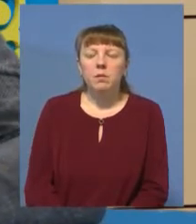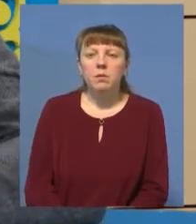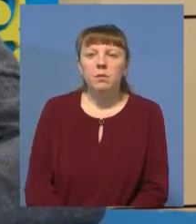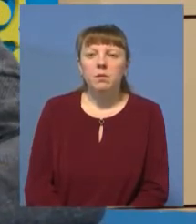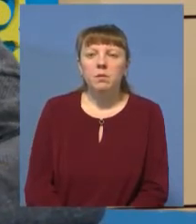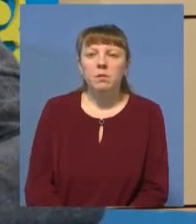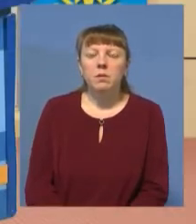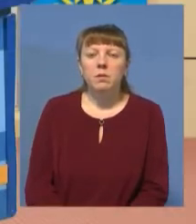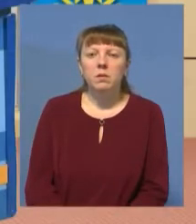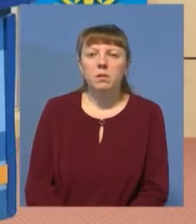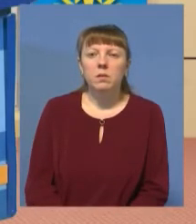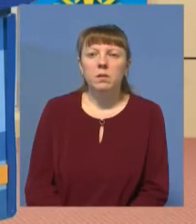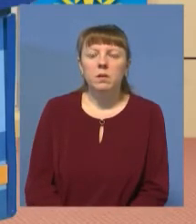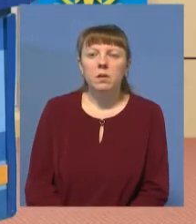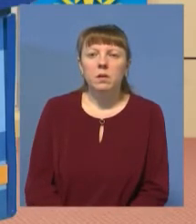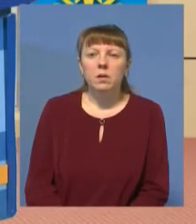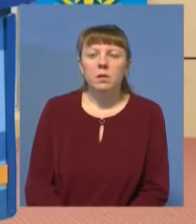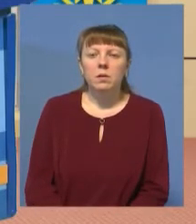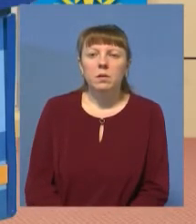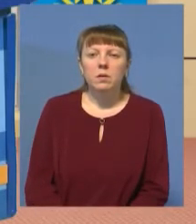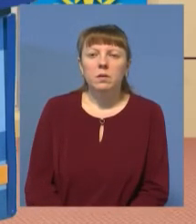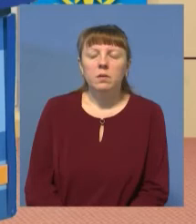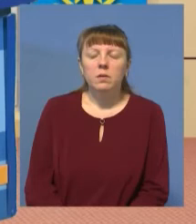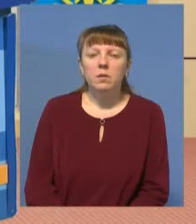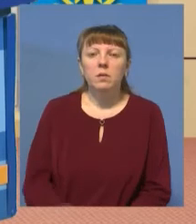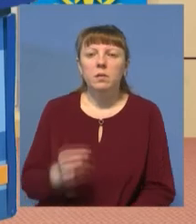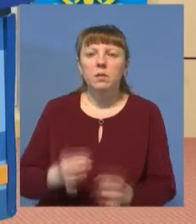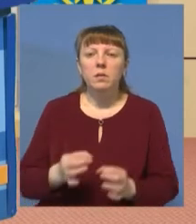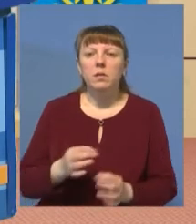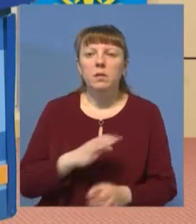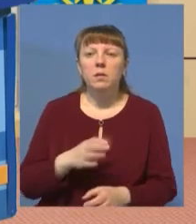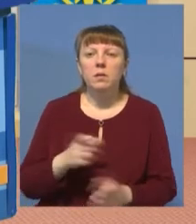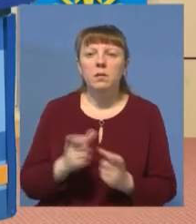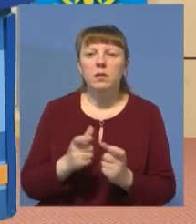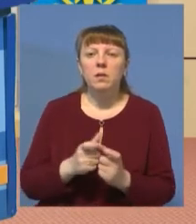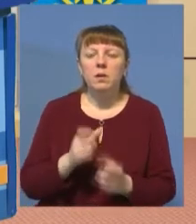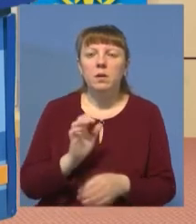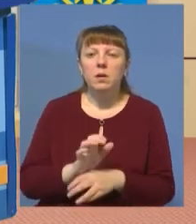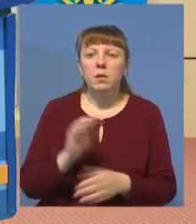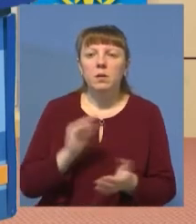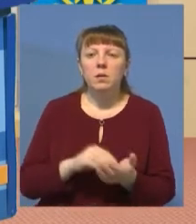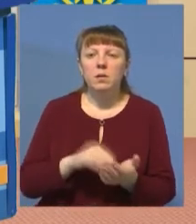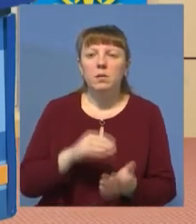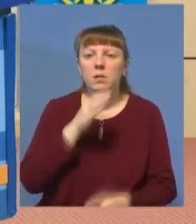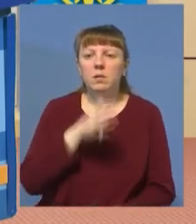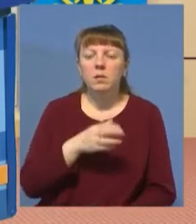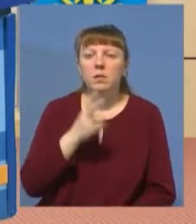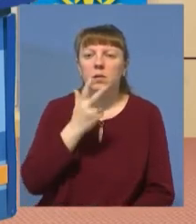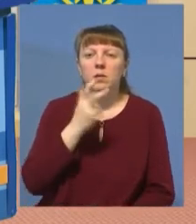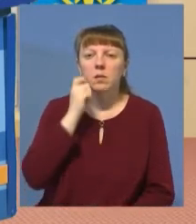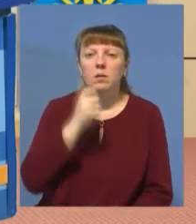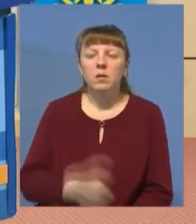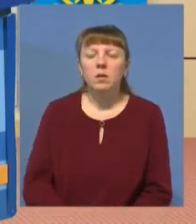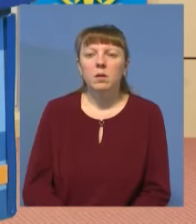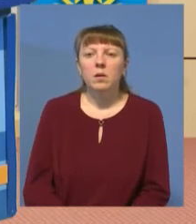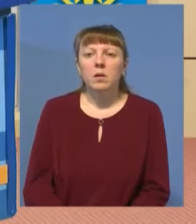решается? В случае, если заводом-изготовителем указан определенный срок, допустим, 3 года. Допустим,